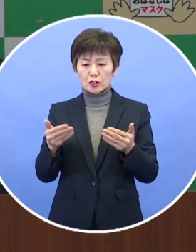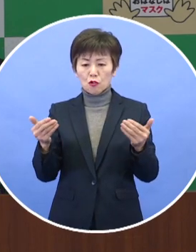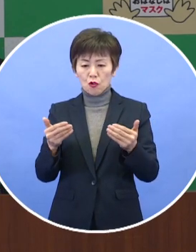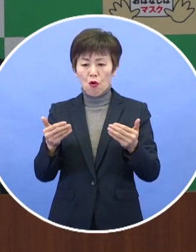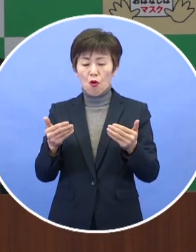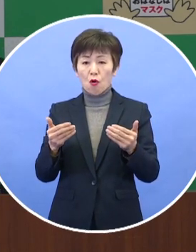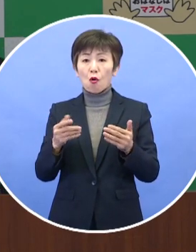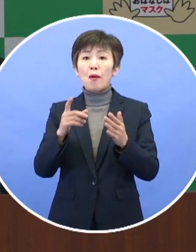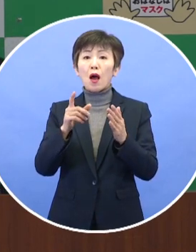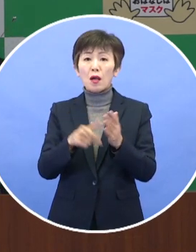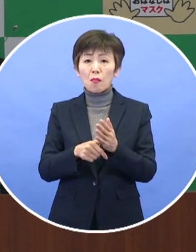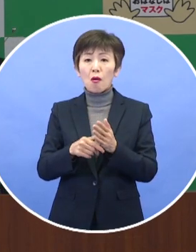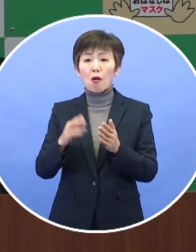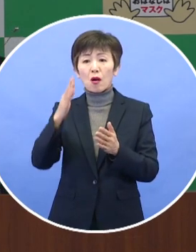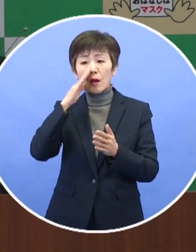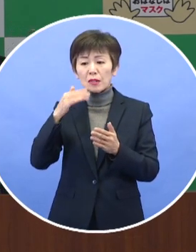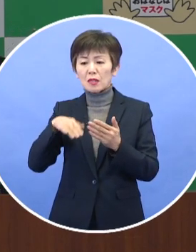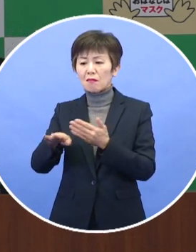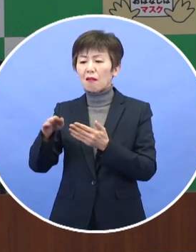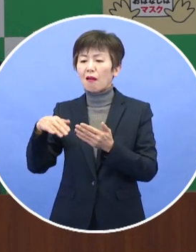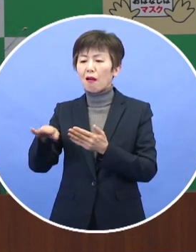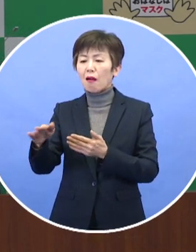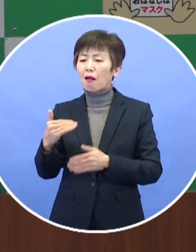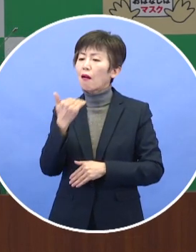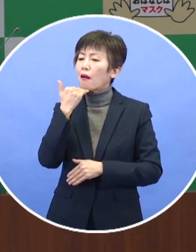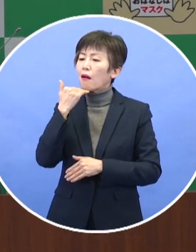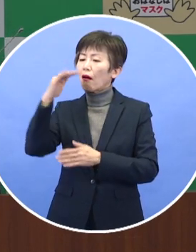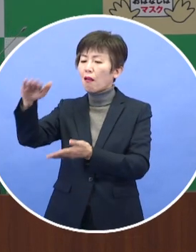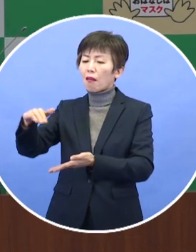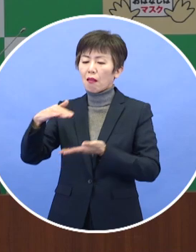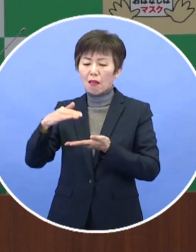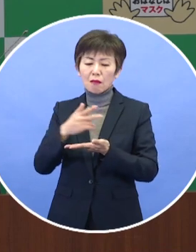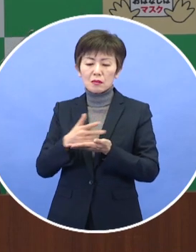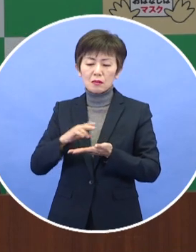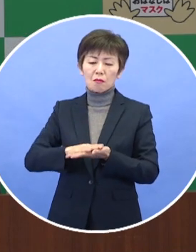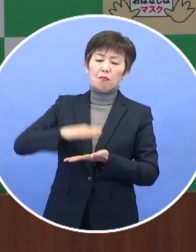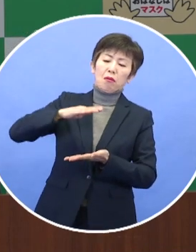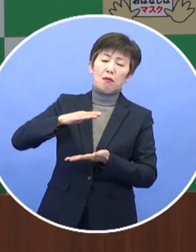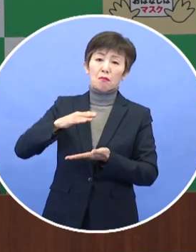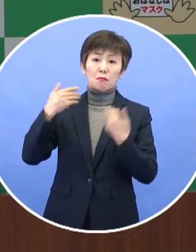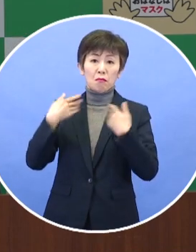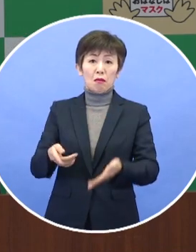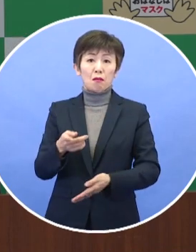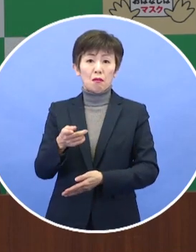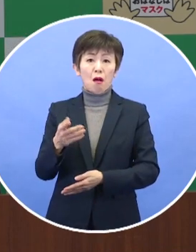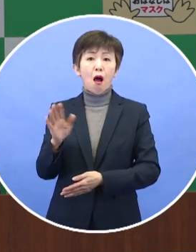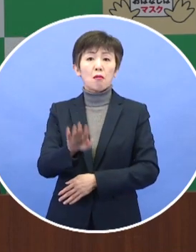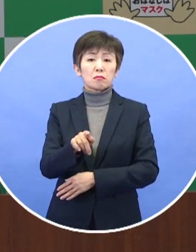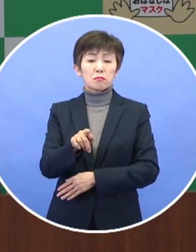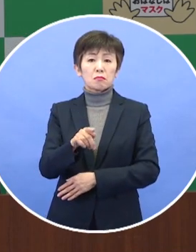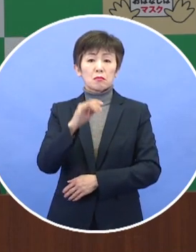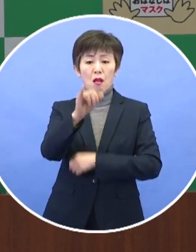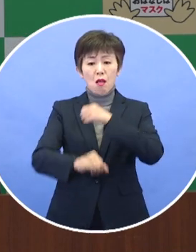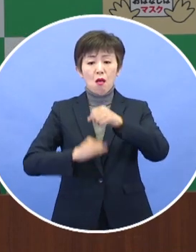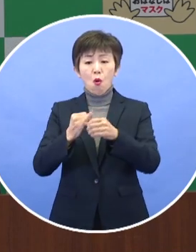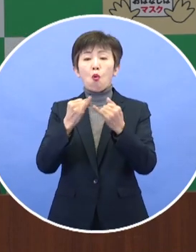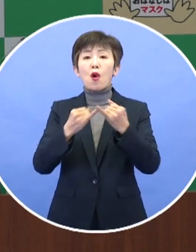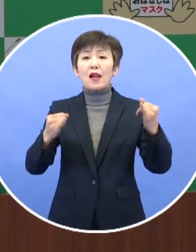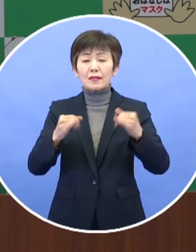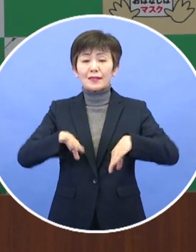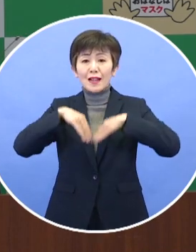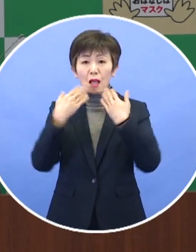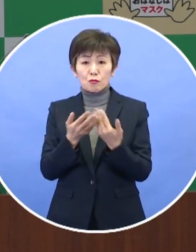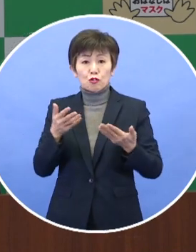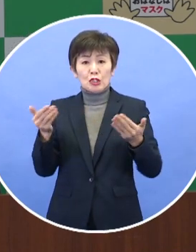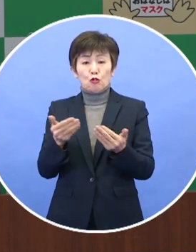してやる必要がなくなるということが一つ、なおかつ県民の皆さんにとってはいろんな申請ごともですねオンラインでできるようになる、そ